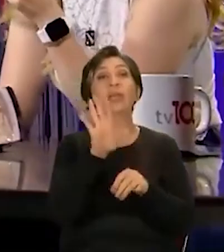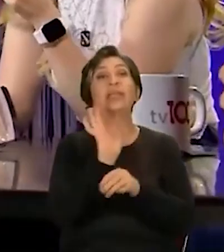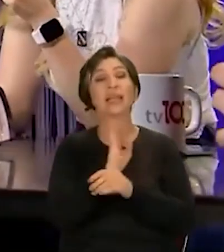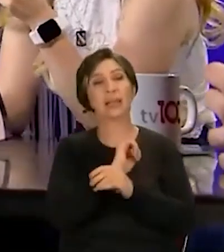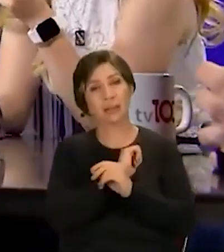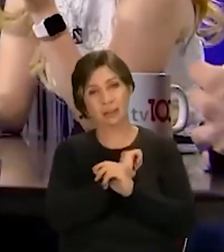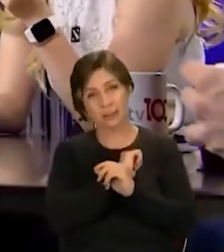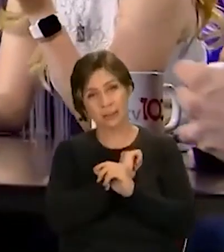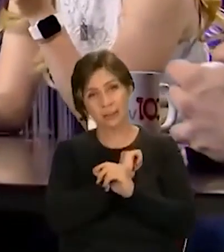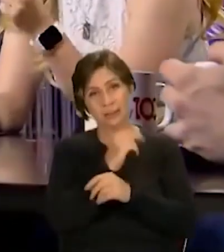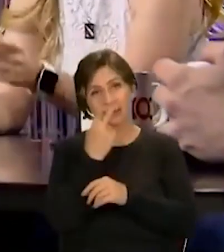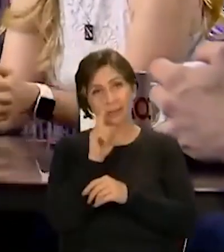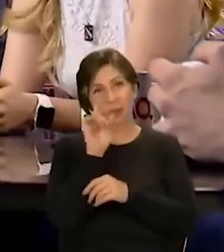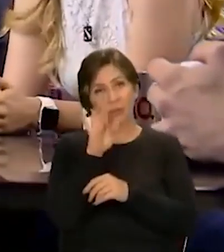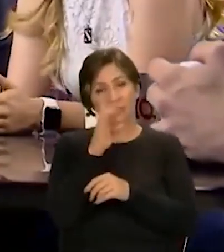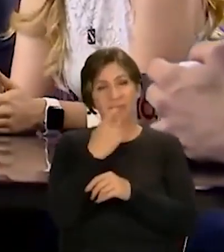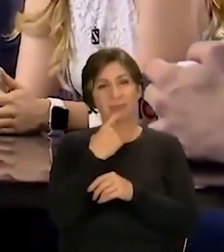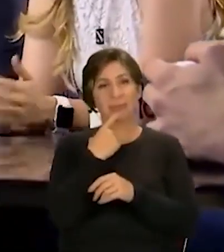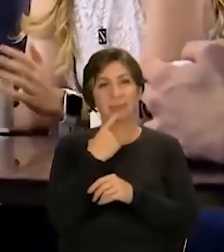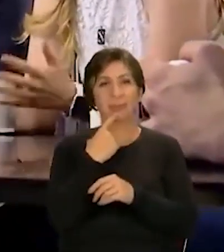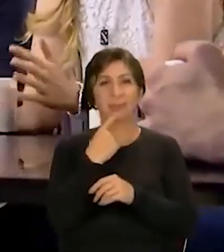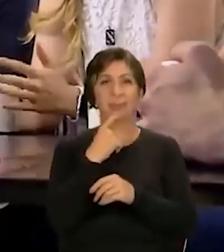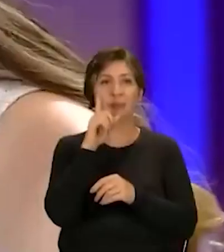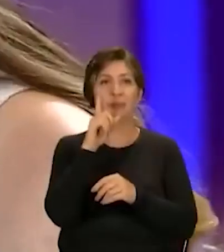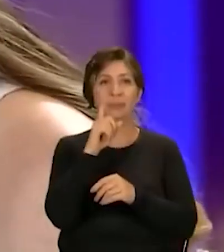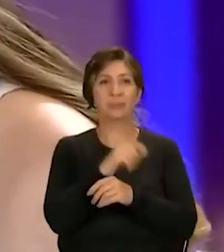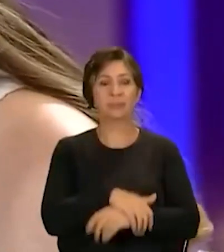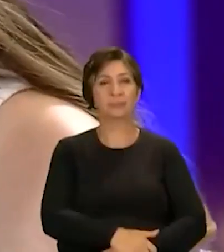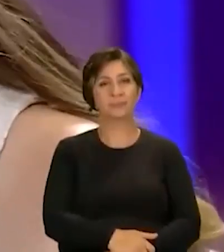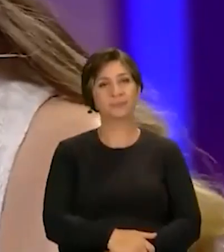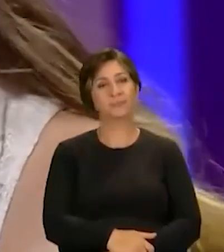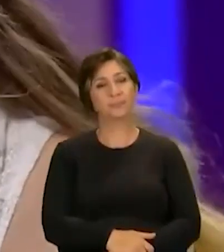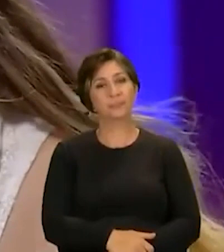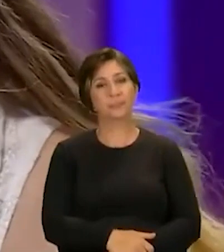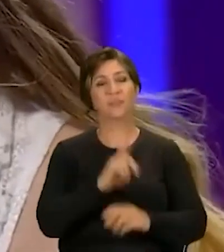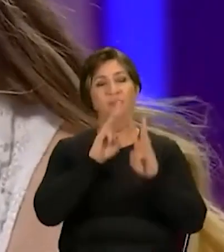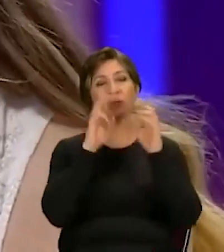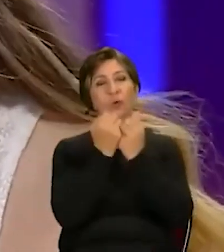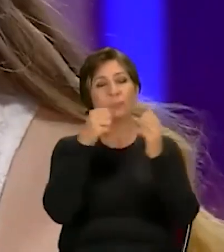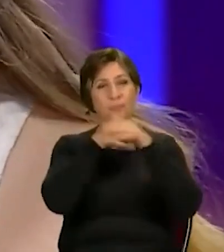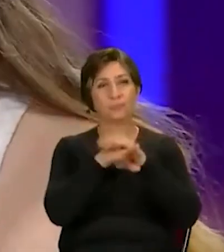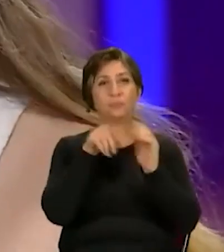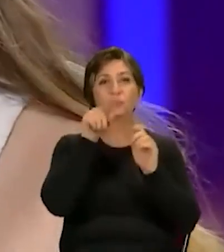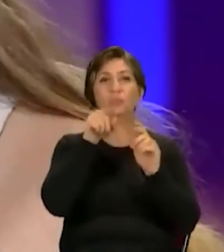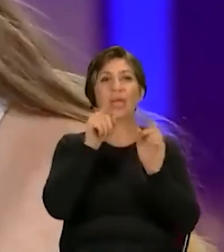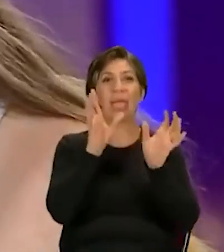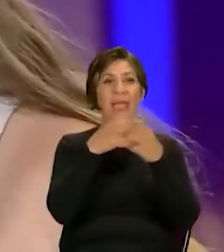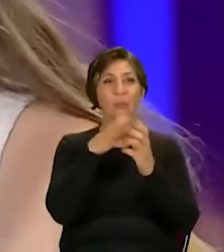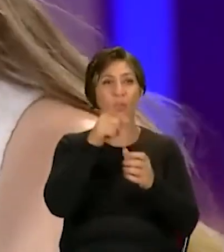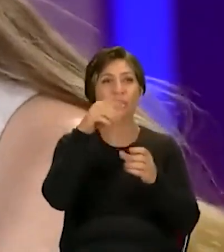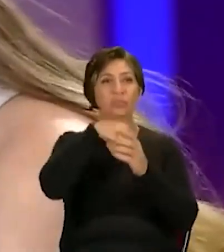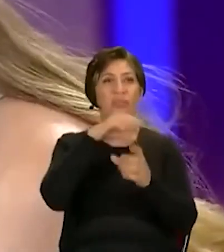Ben 2014 senesinde bir tane linguistik workshop'una katılmıştım. Bu araştırma yapan ekipten bir kısım insan